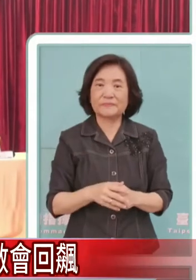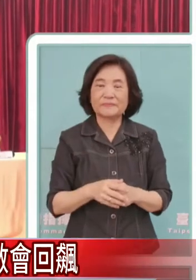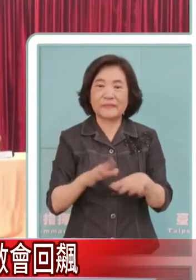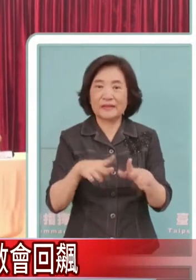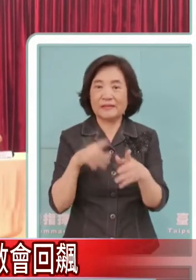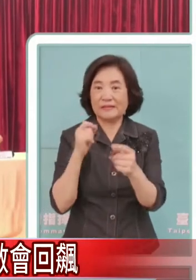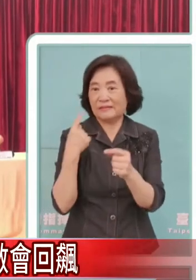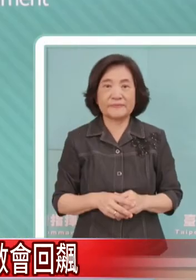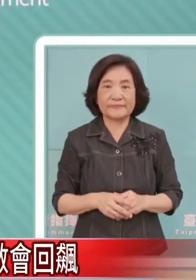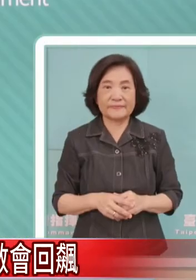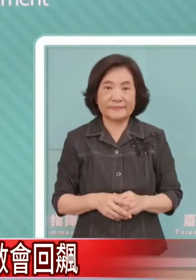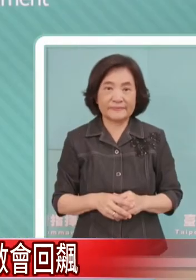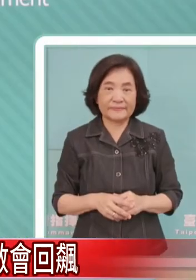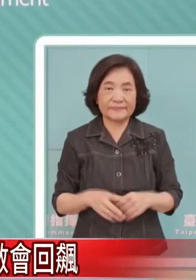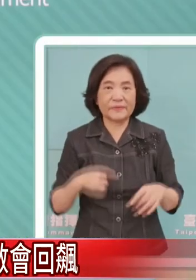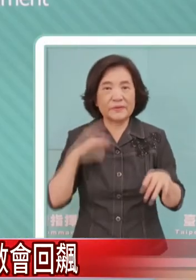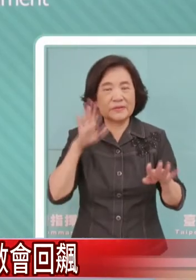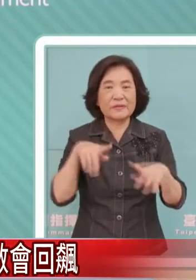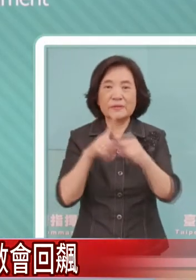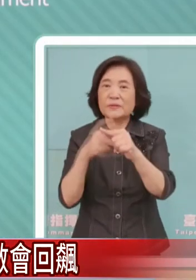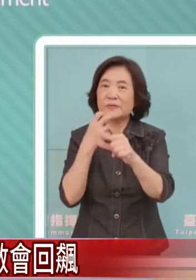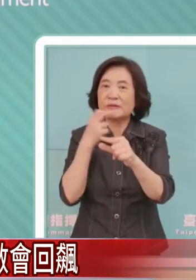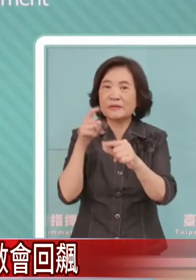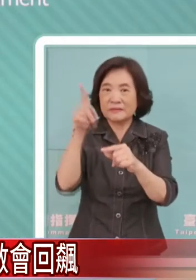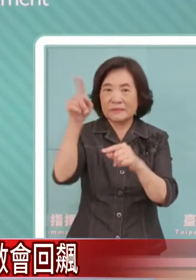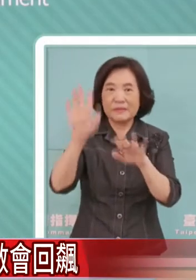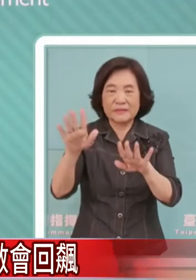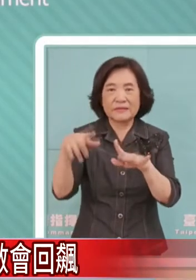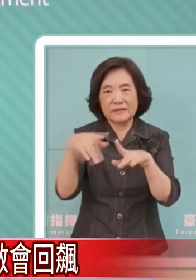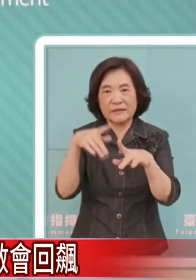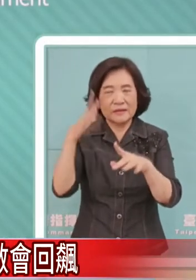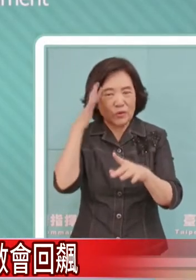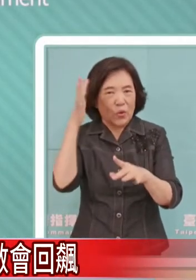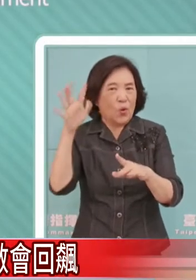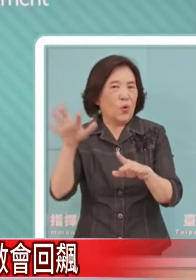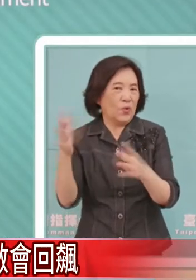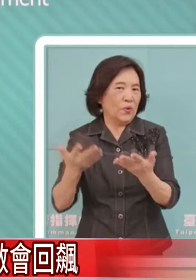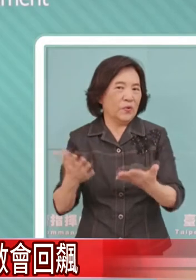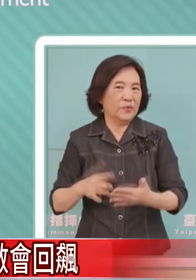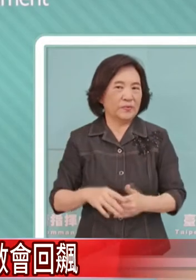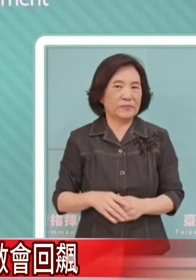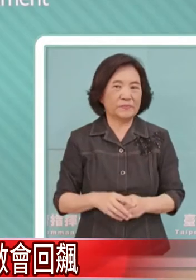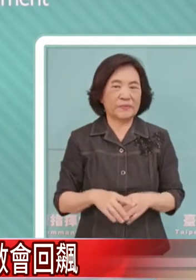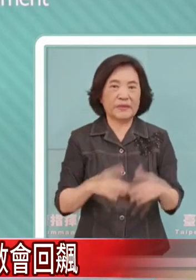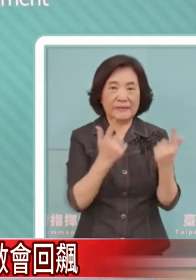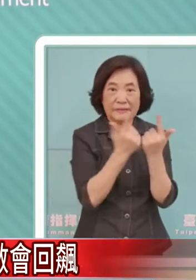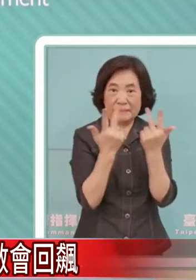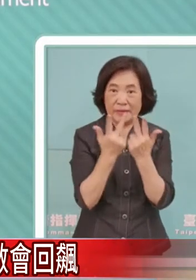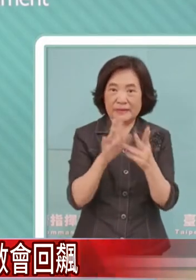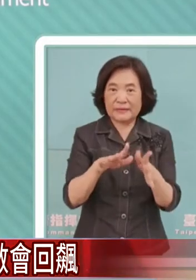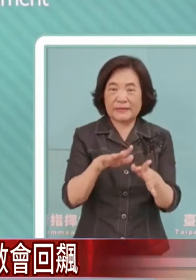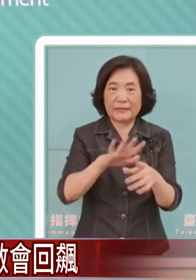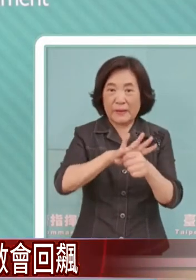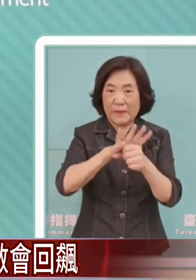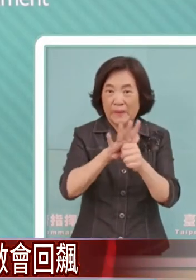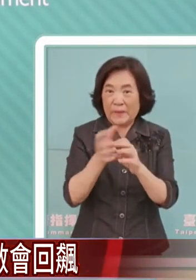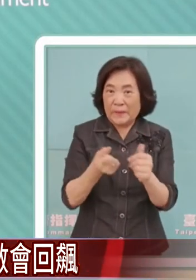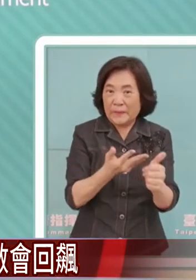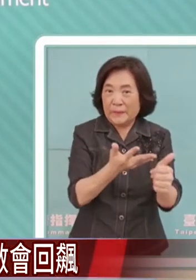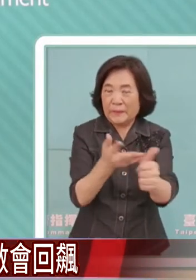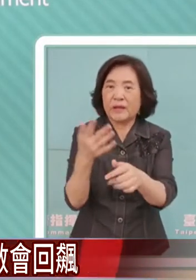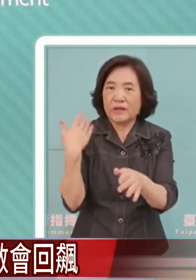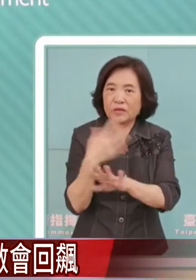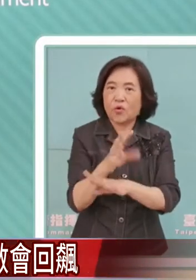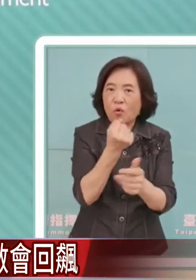去。 中央现在应该在头痛这个问题。双北的疫情是这样的，它是慢慢